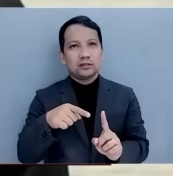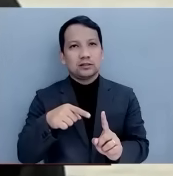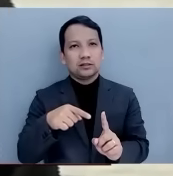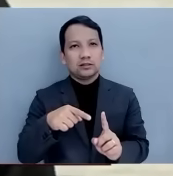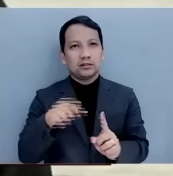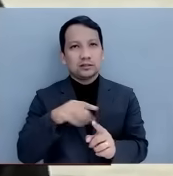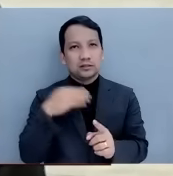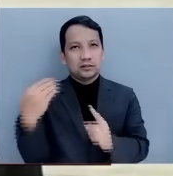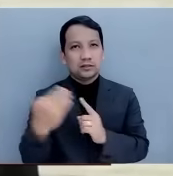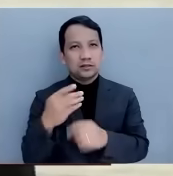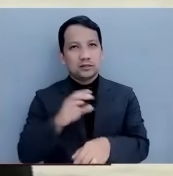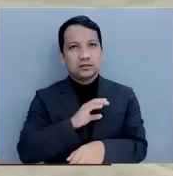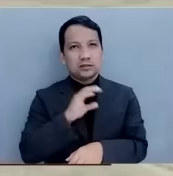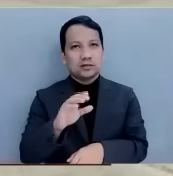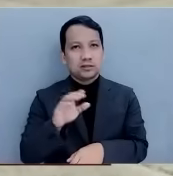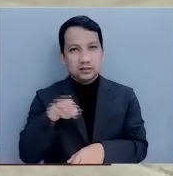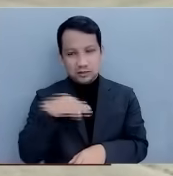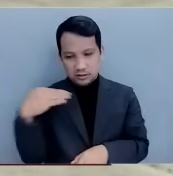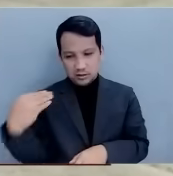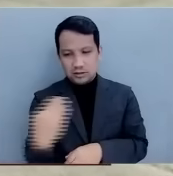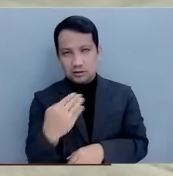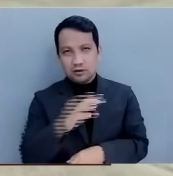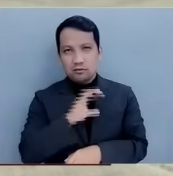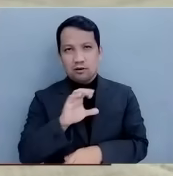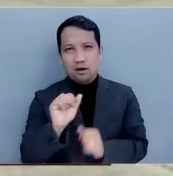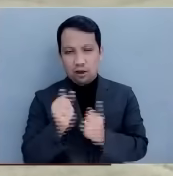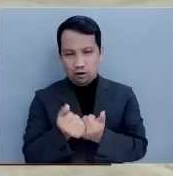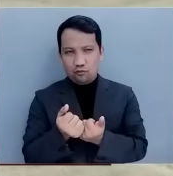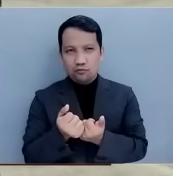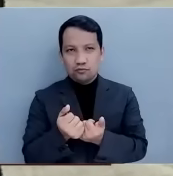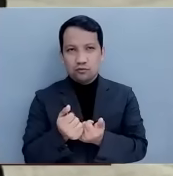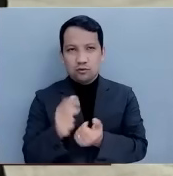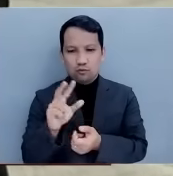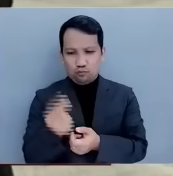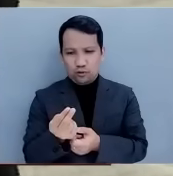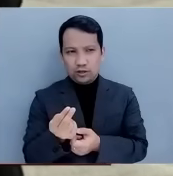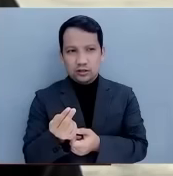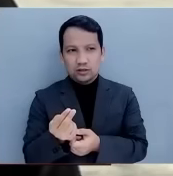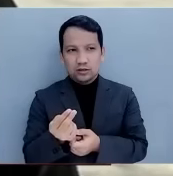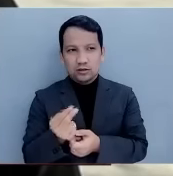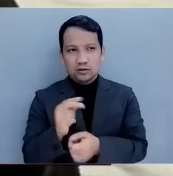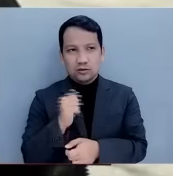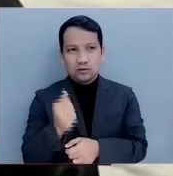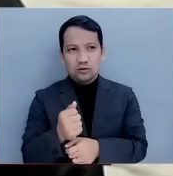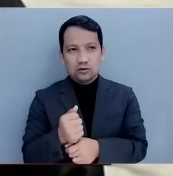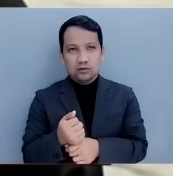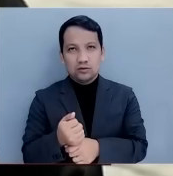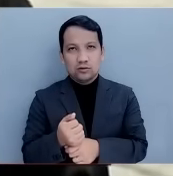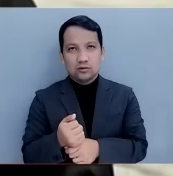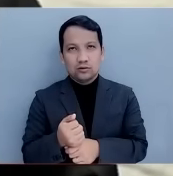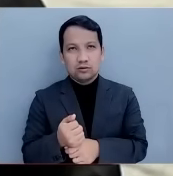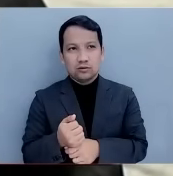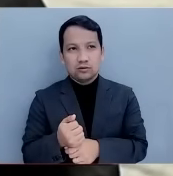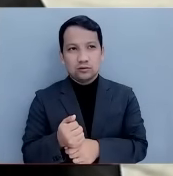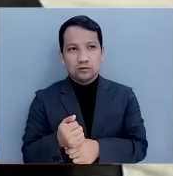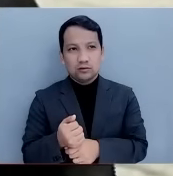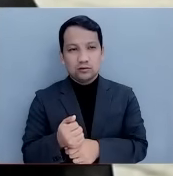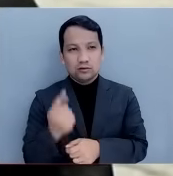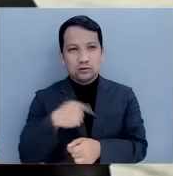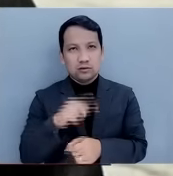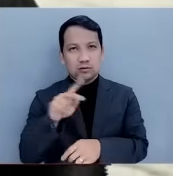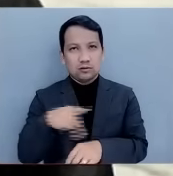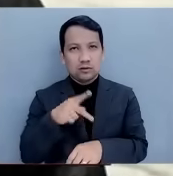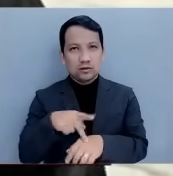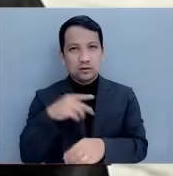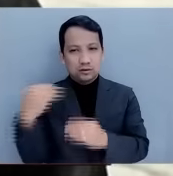at champion pagdating sa drifting. Paano ba nagsimula ito at kailan yung Autocraft Drift? Nung dumating yung drifting dito sa Philippines